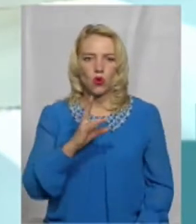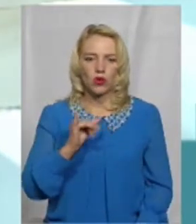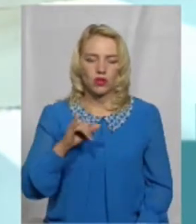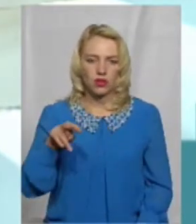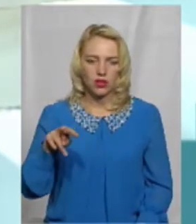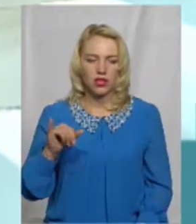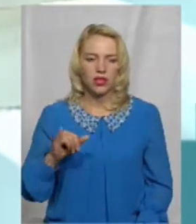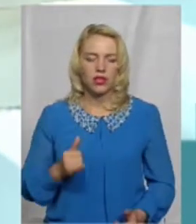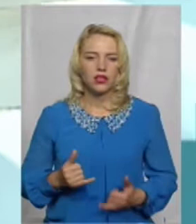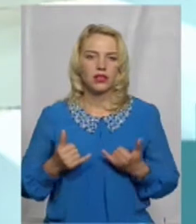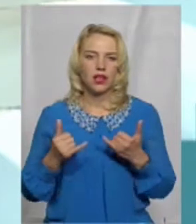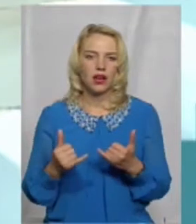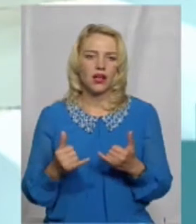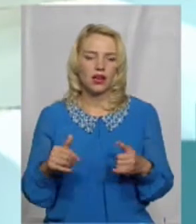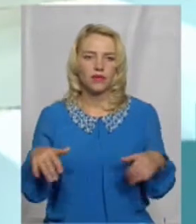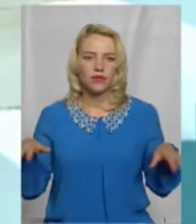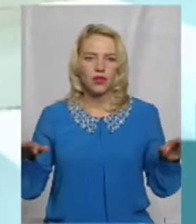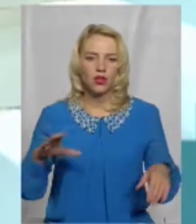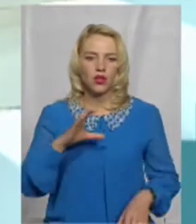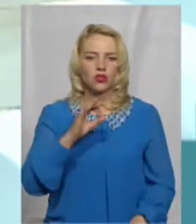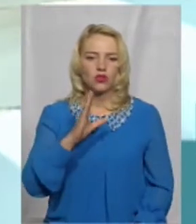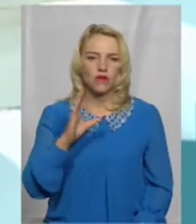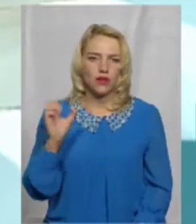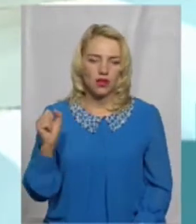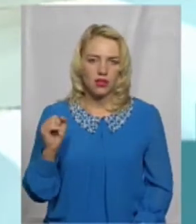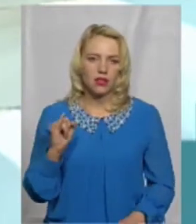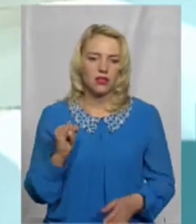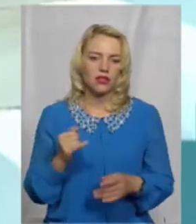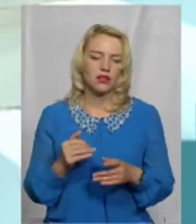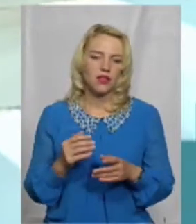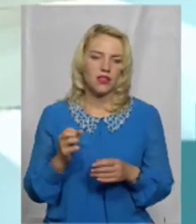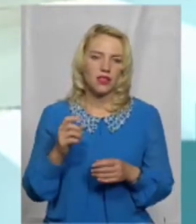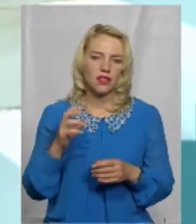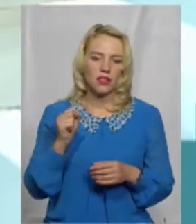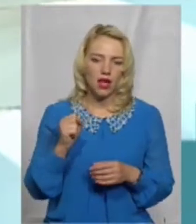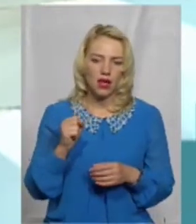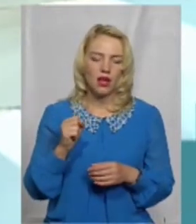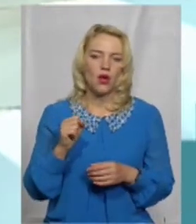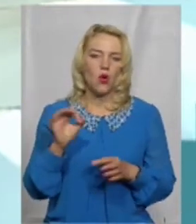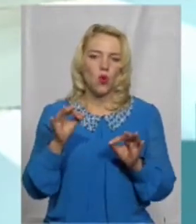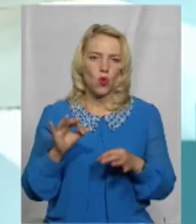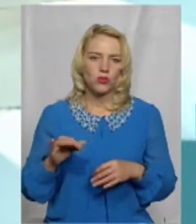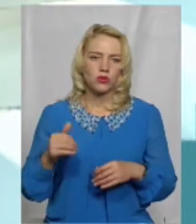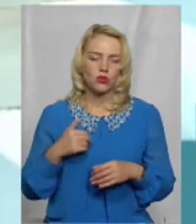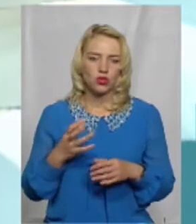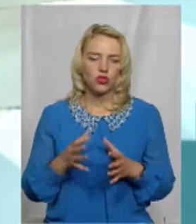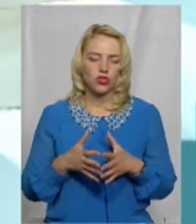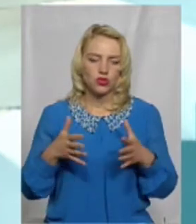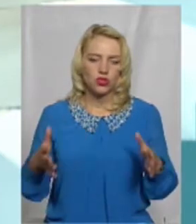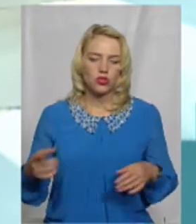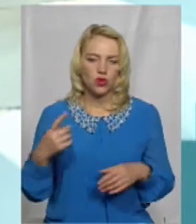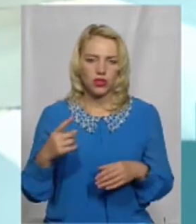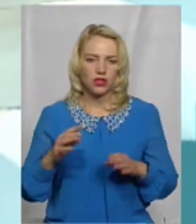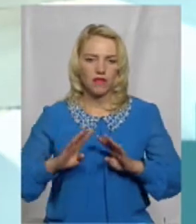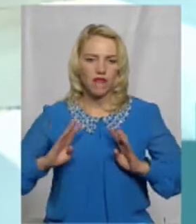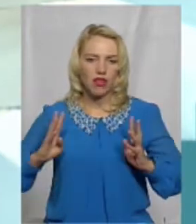так, і для сови. І на осінь ми хочемо трошки ще пізніше розширити ще один